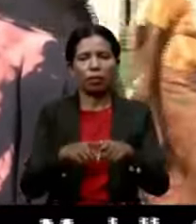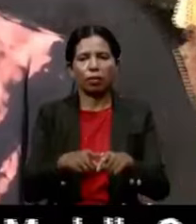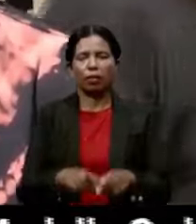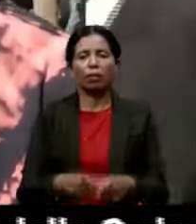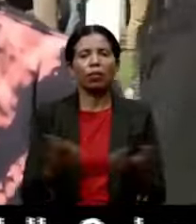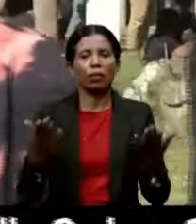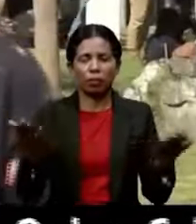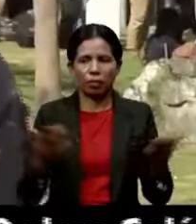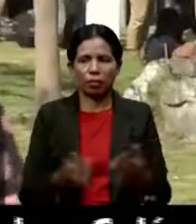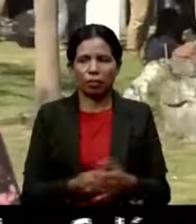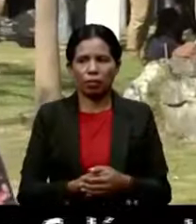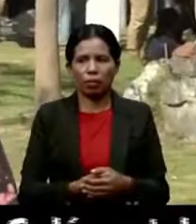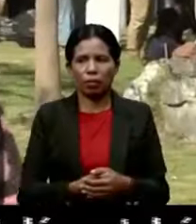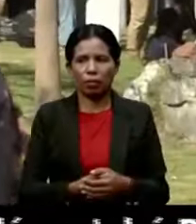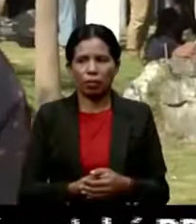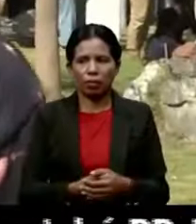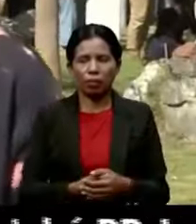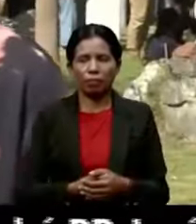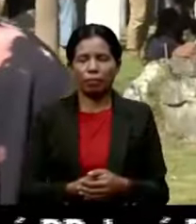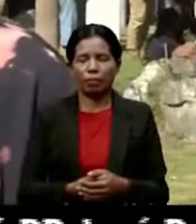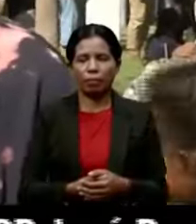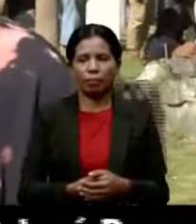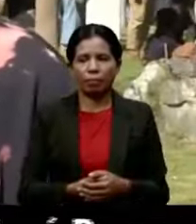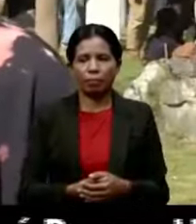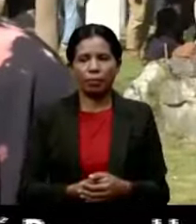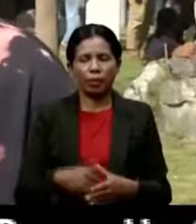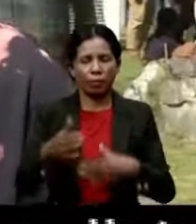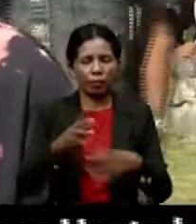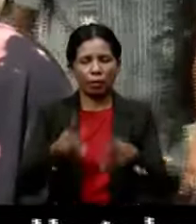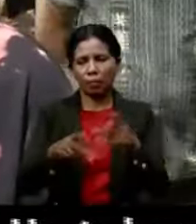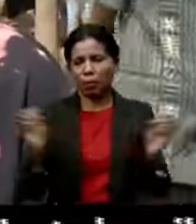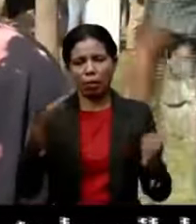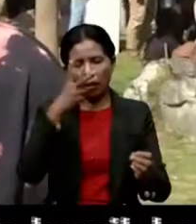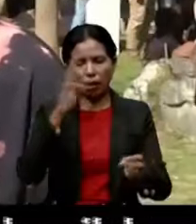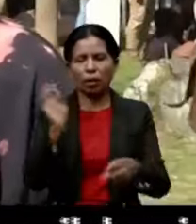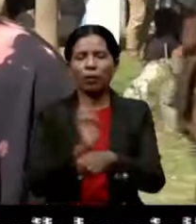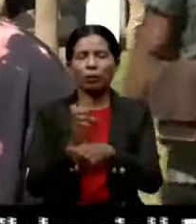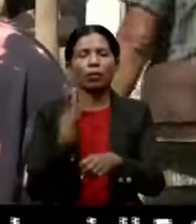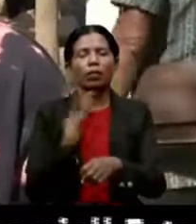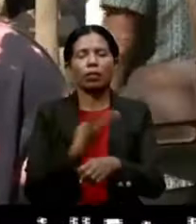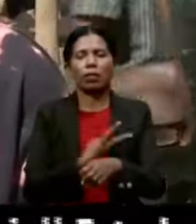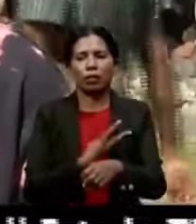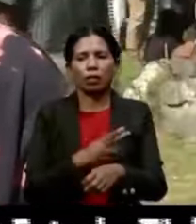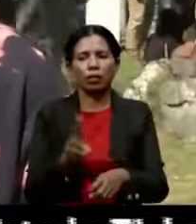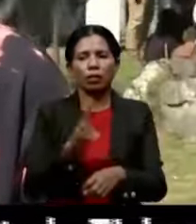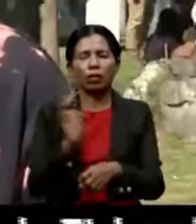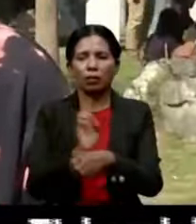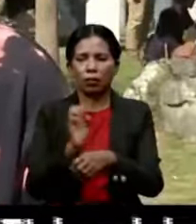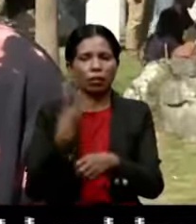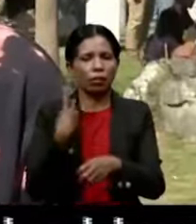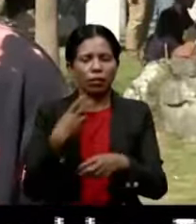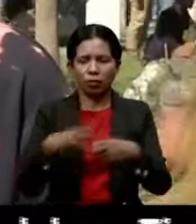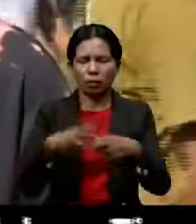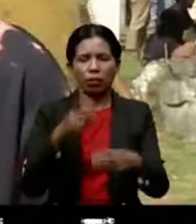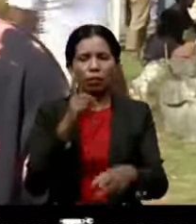bayi tampon ne tanto ke tanta vez que povo lá rei, mas que ele bem economia tinha. A tu zero tempo de economia de tanta susa lá